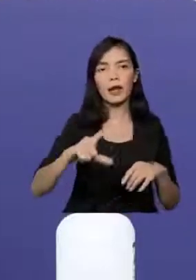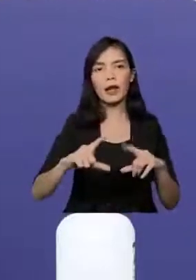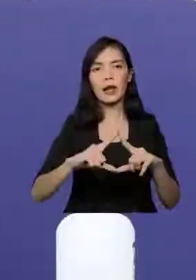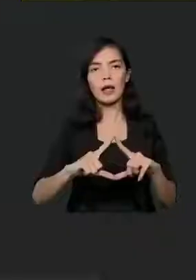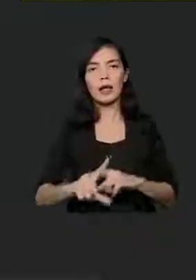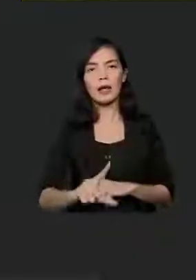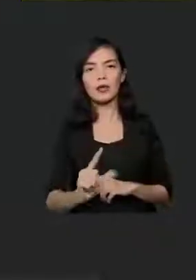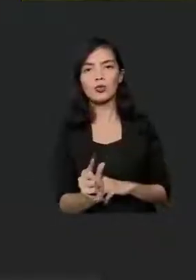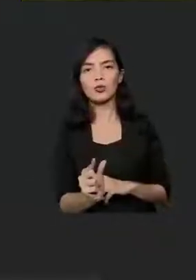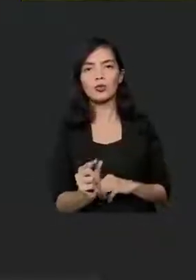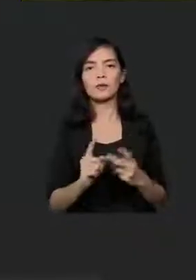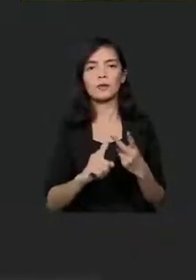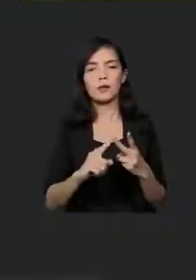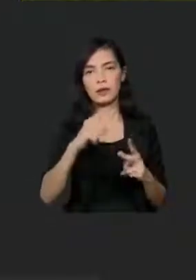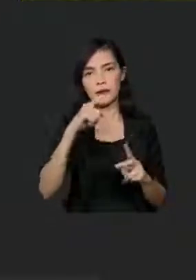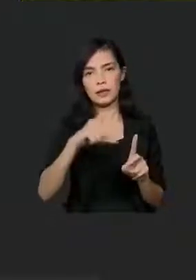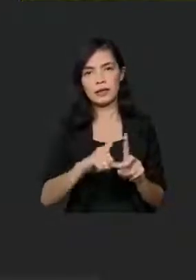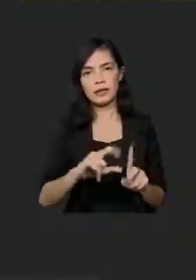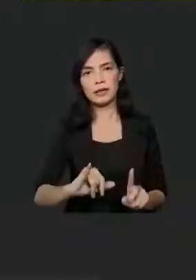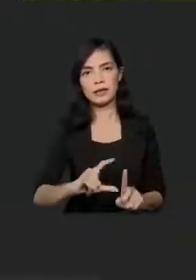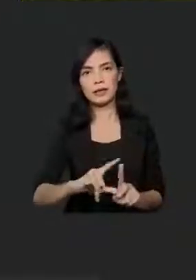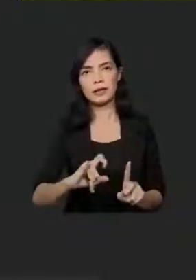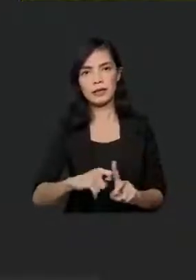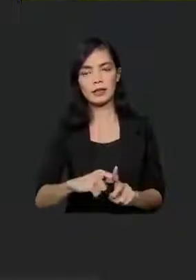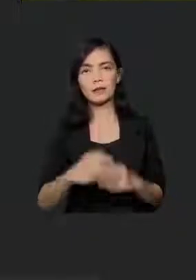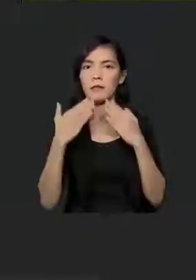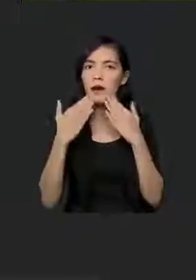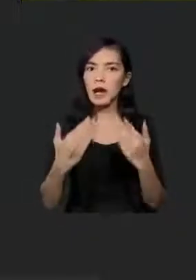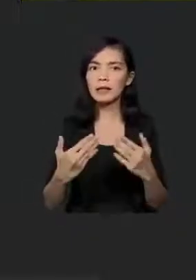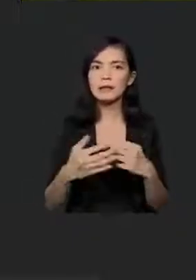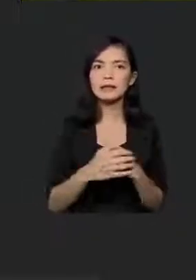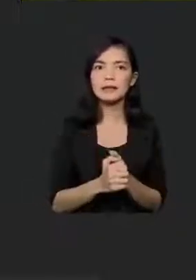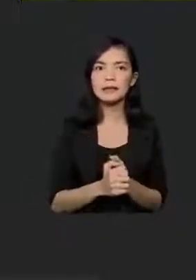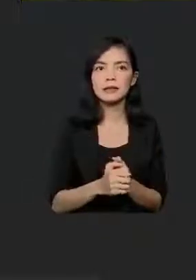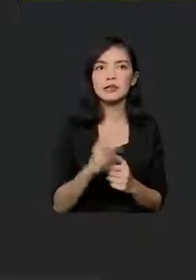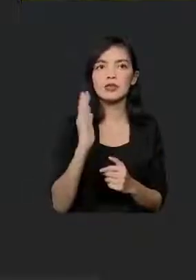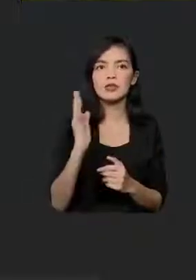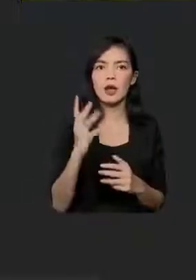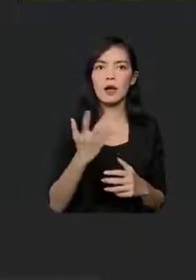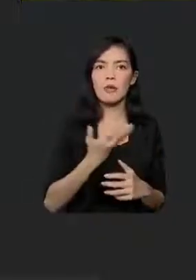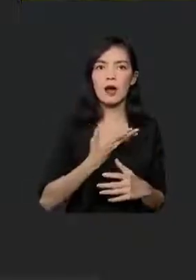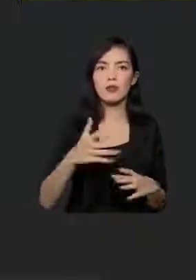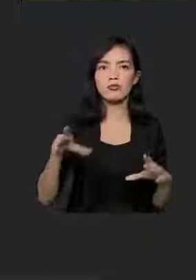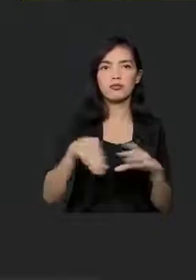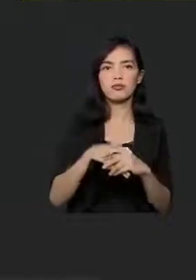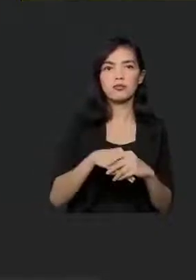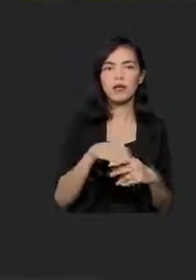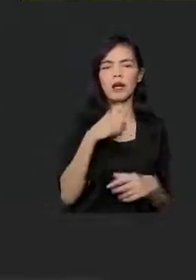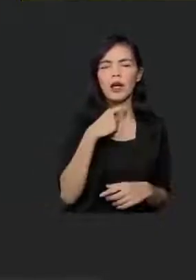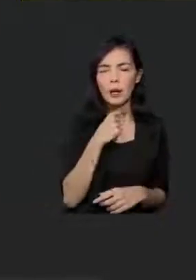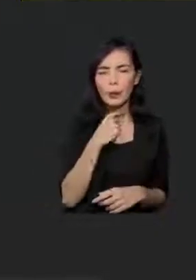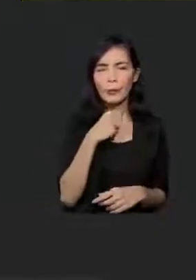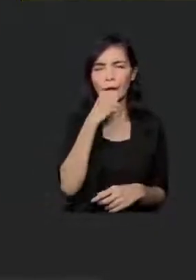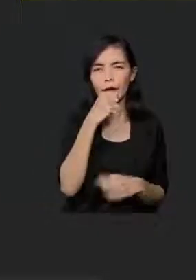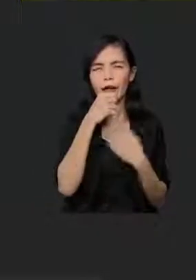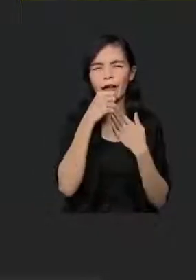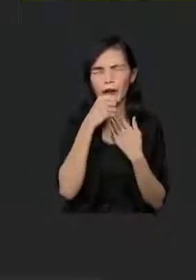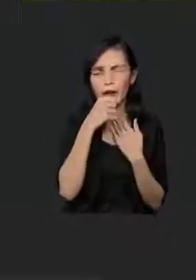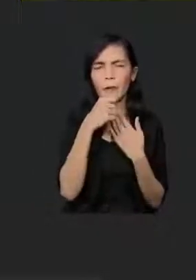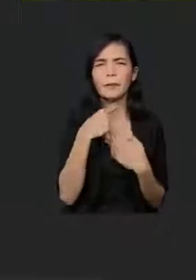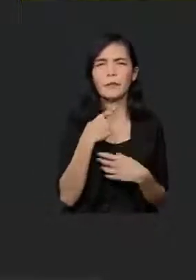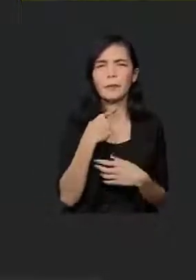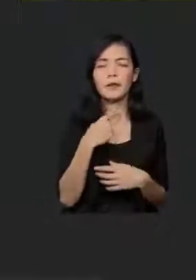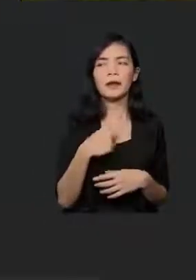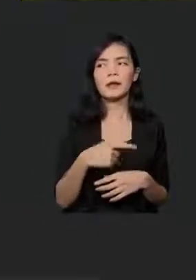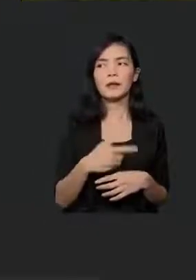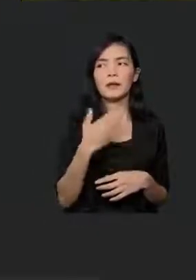Bapak Didik dan untuk saya berterima kasih karena telah bersedia datang mohon maaf telah bersedia datang